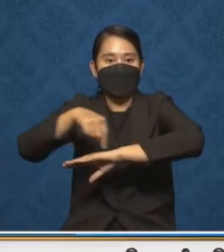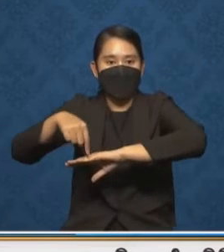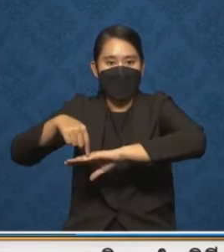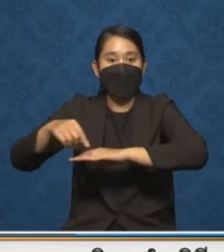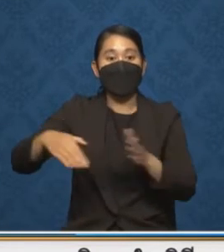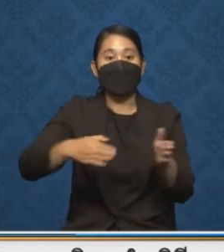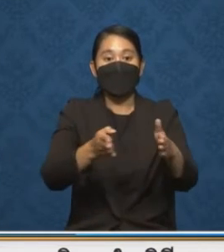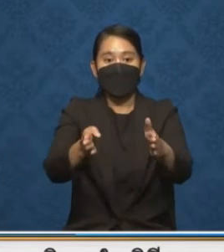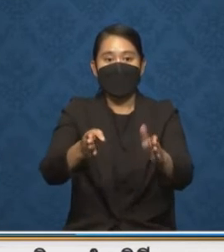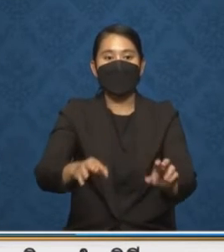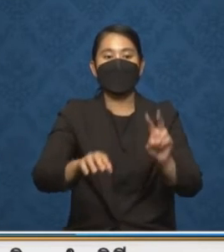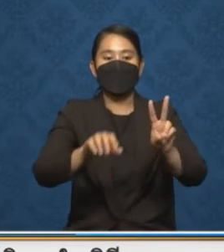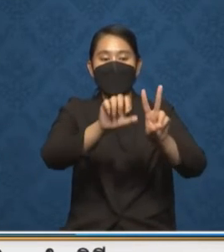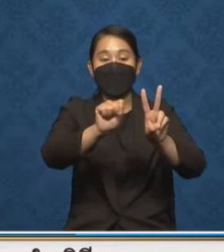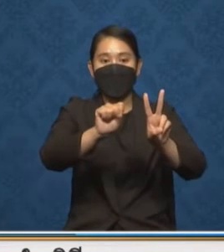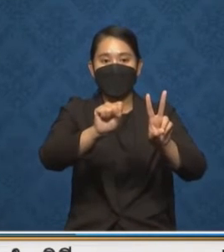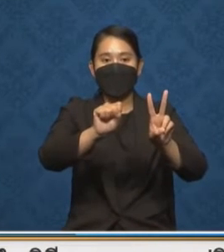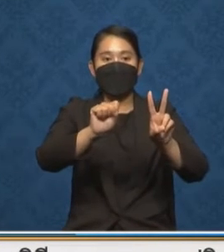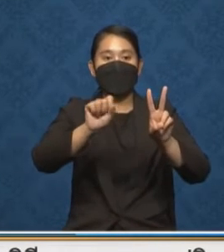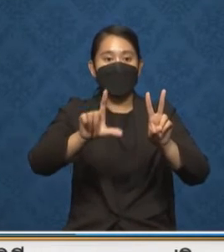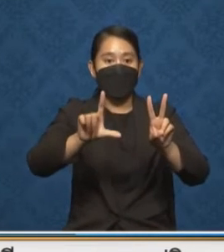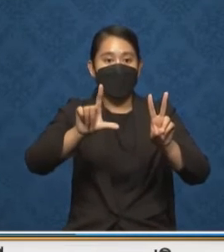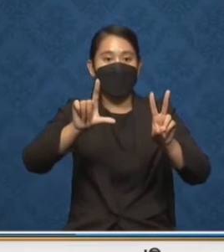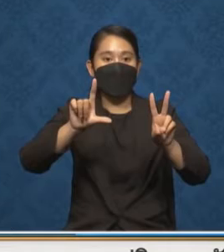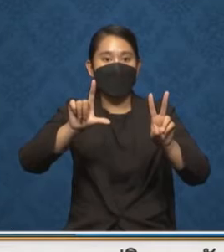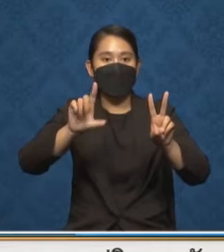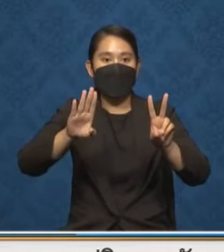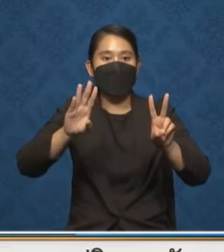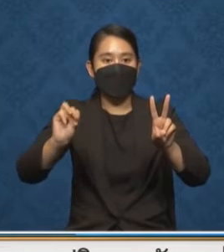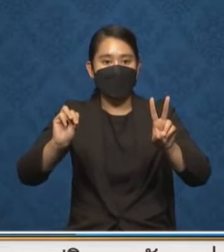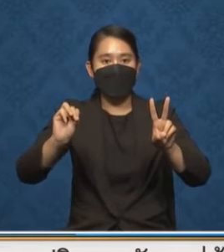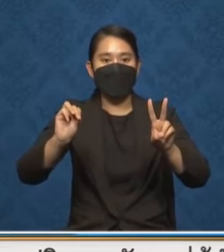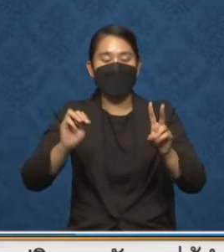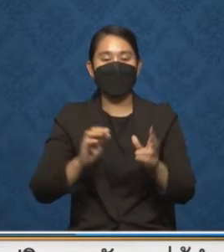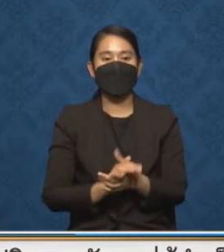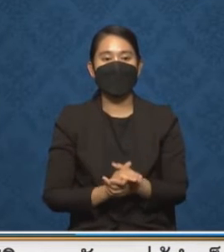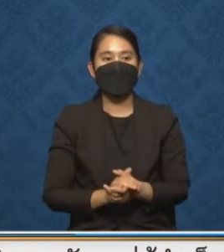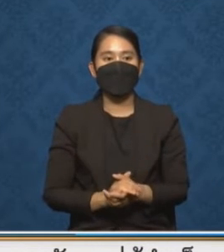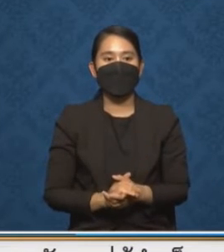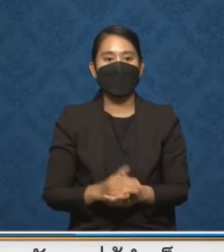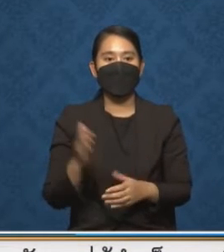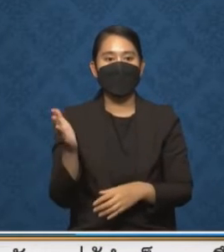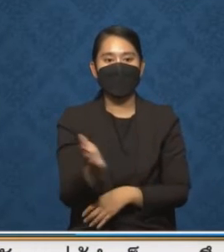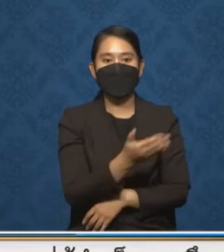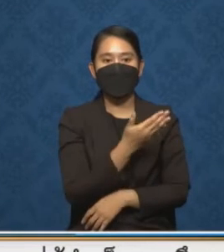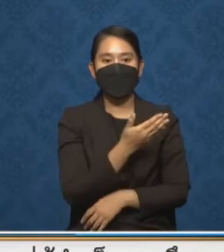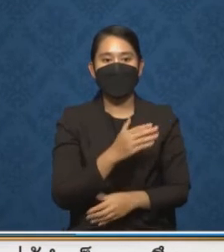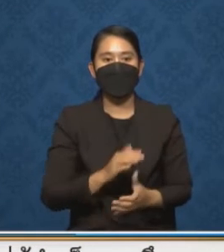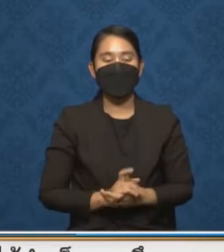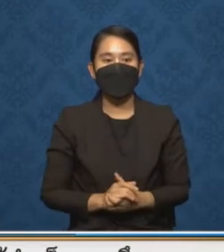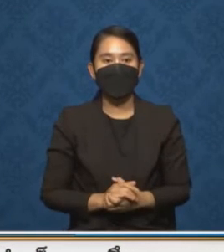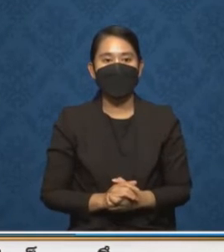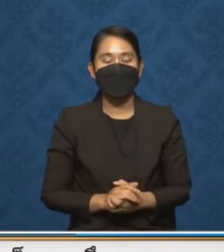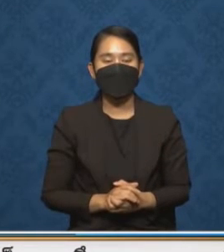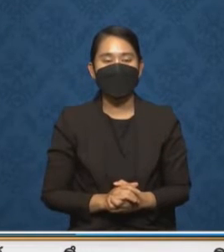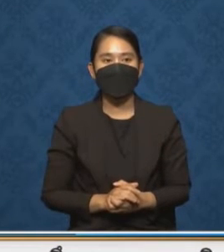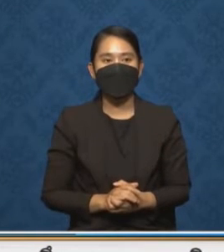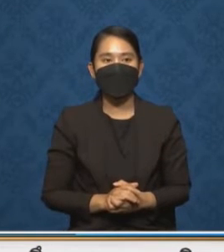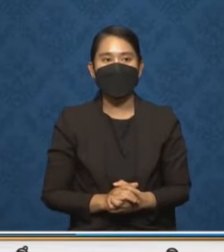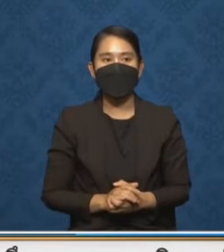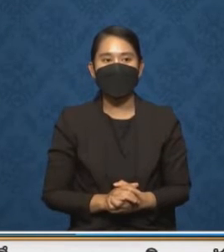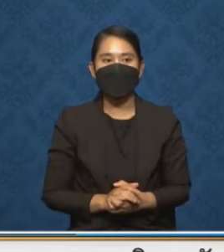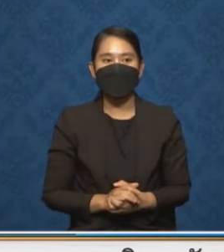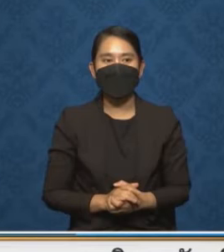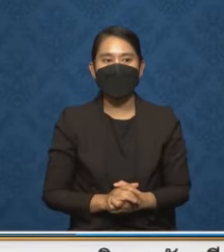มีเพีงประมาณ 2,000 ล้านลบัิเมตร ช่วยใช้สลต่อไปด้ครับ